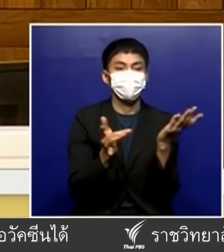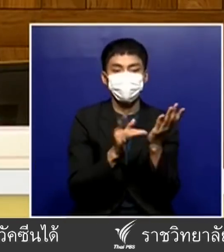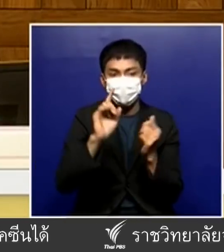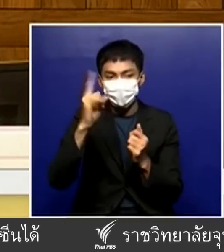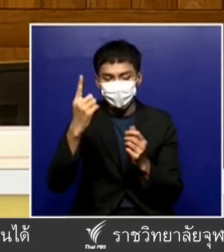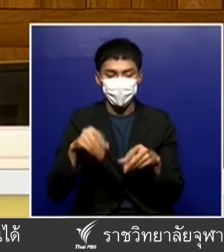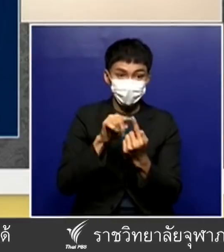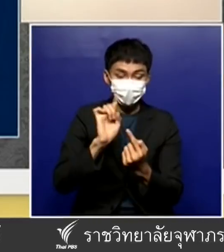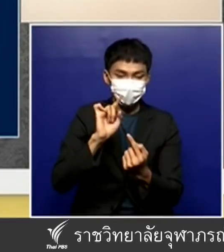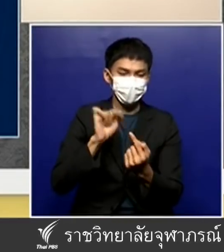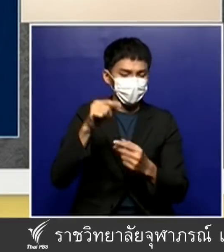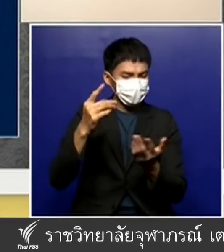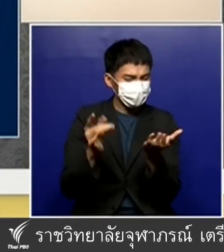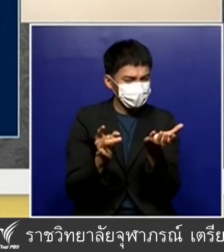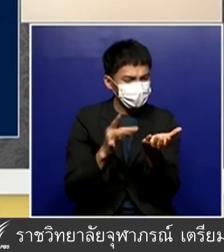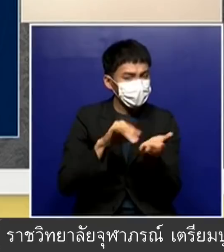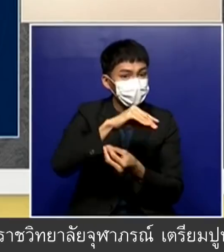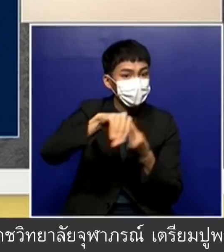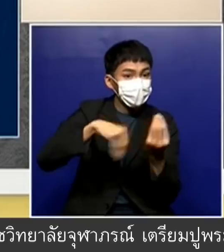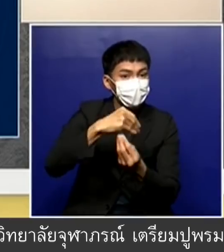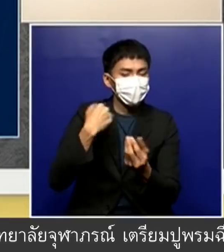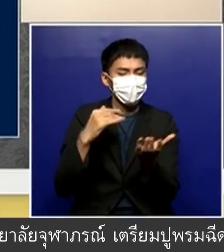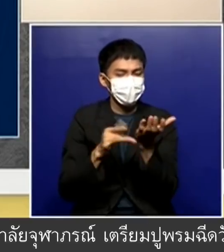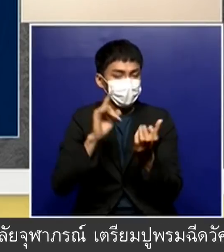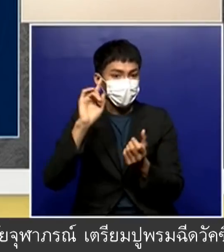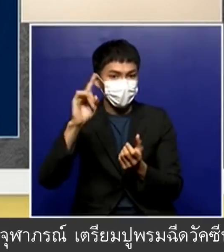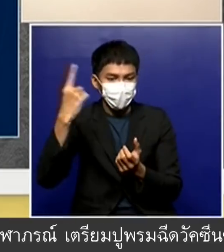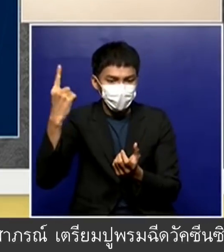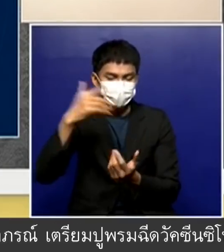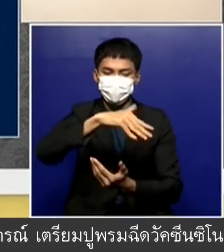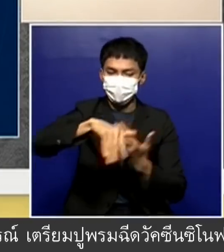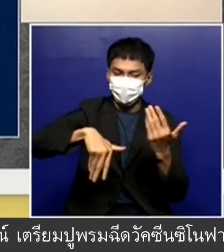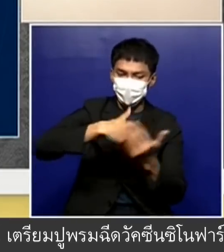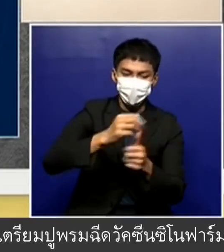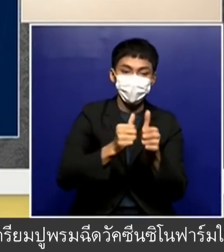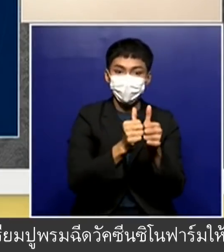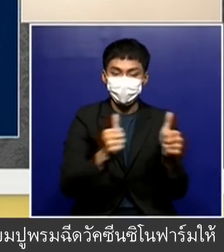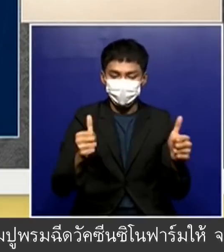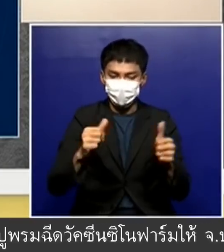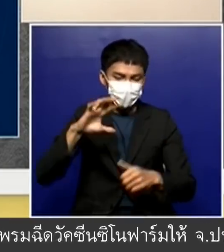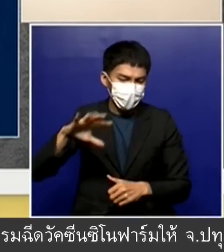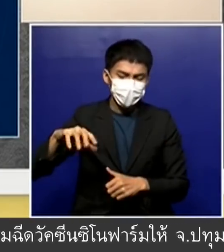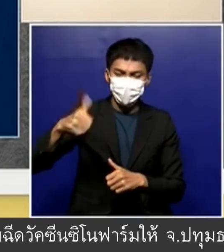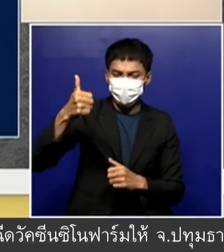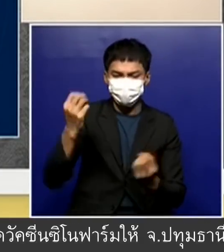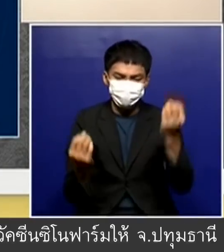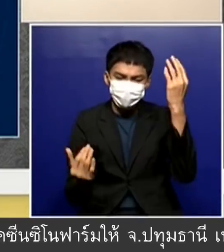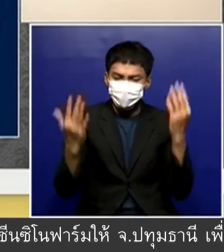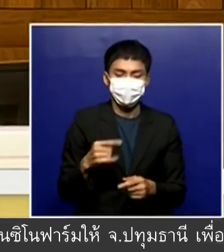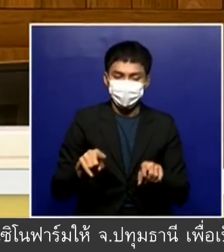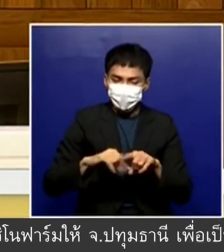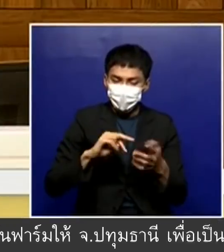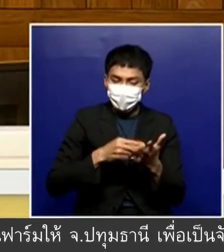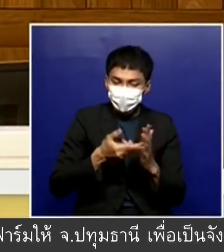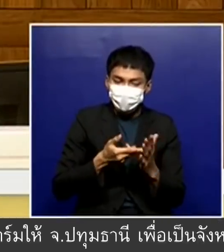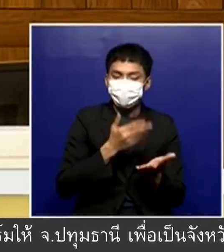มีแนวโน้มอยู่ในเกณฑ์ดี ครับ อันนี้คือช่วงแรกที่พลเอกประยุทธ์อธิบายช ี้ แจงต่อทางสภา